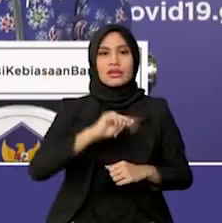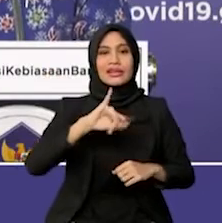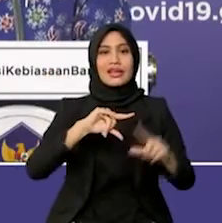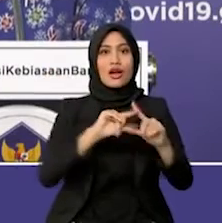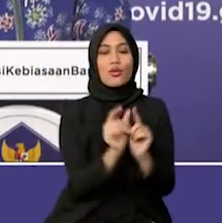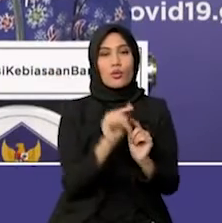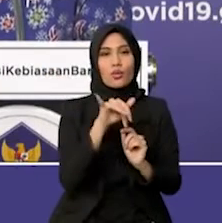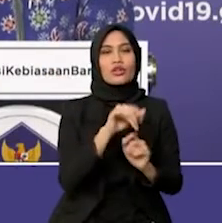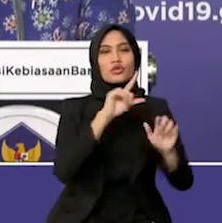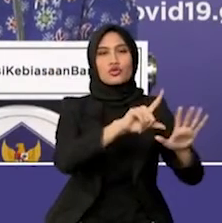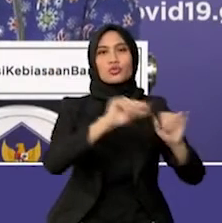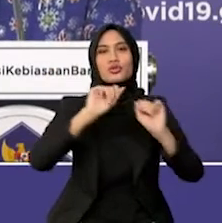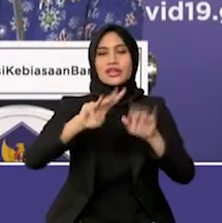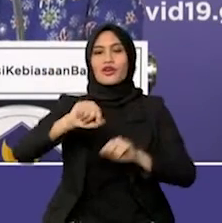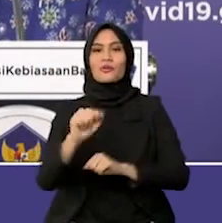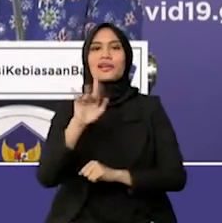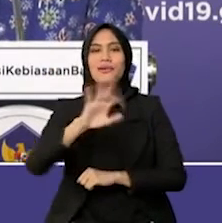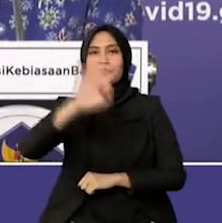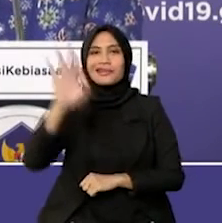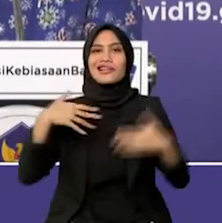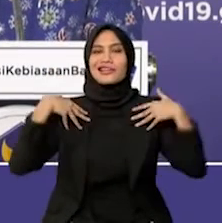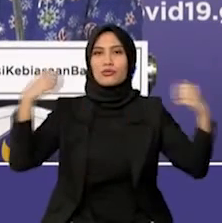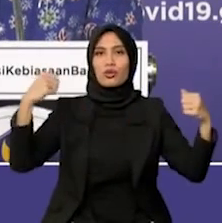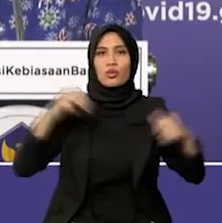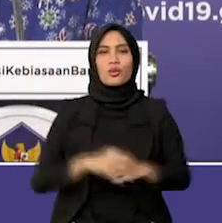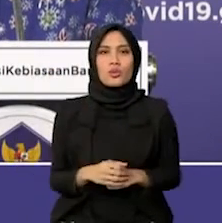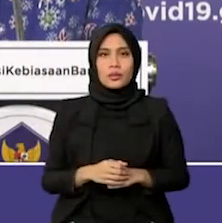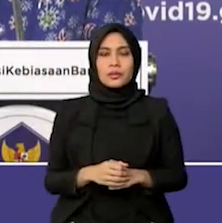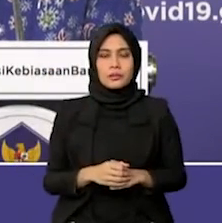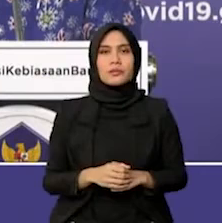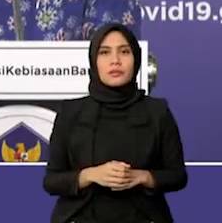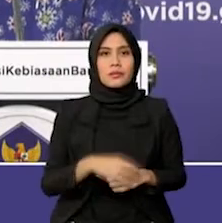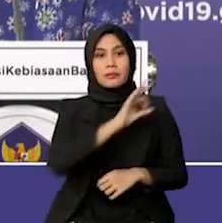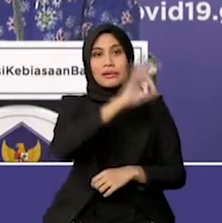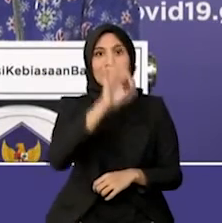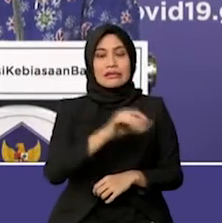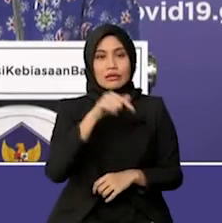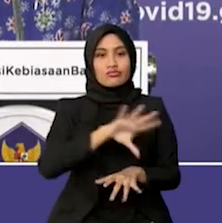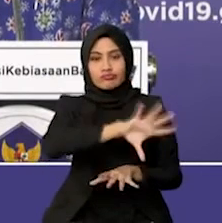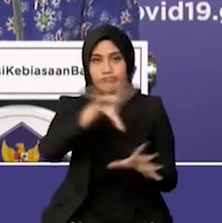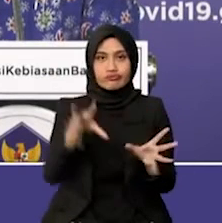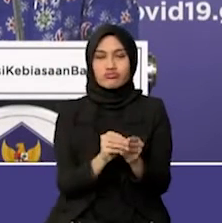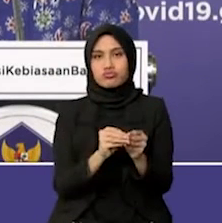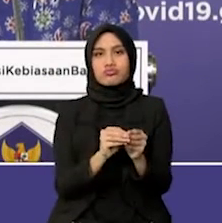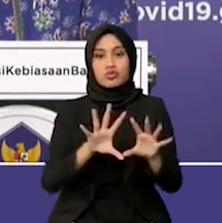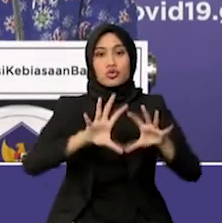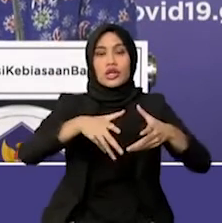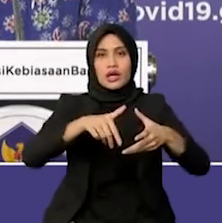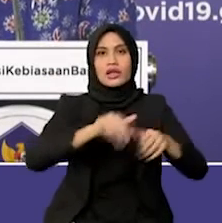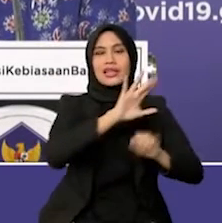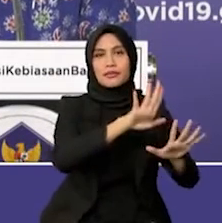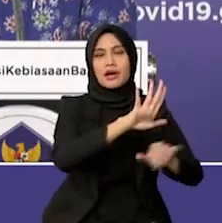73,5 persen yang sembuh angka persen angka persentase sembuh Global di tingkat Dunia